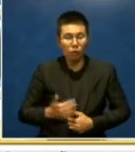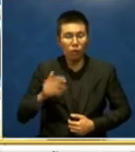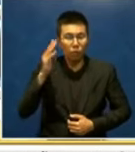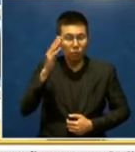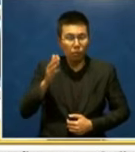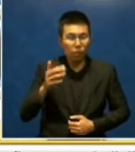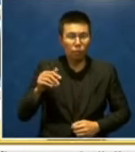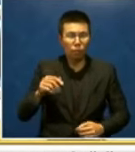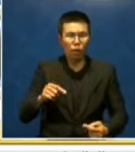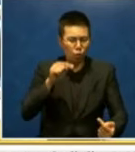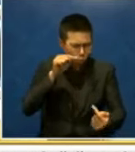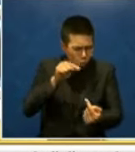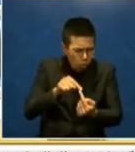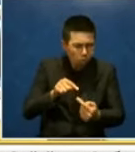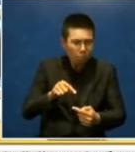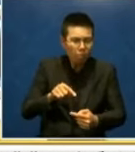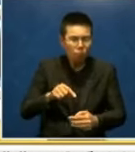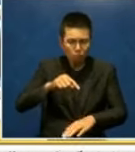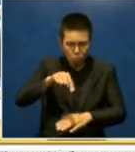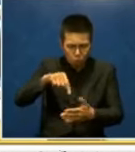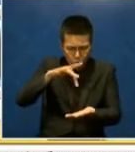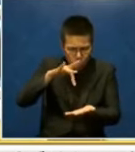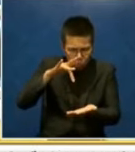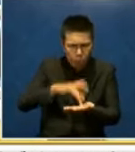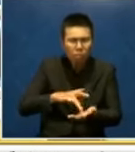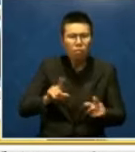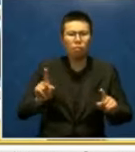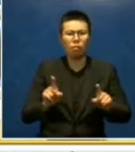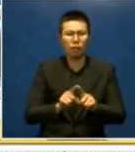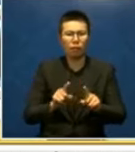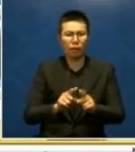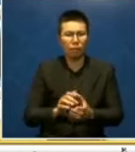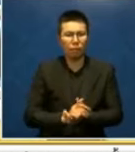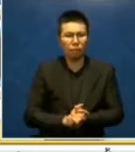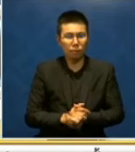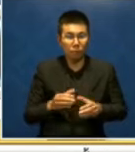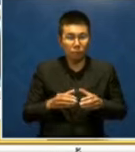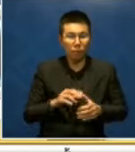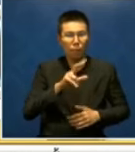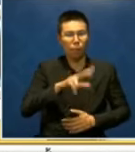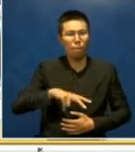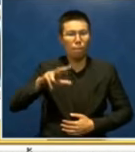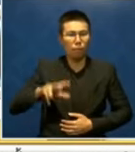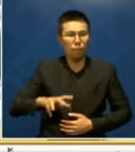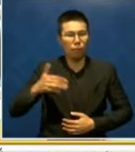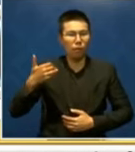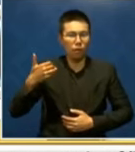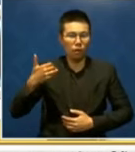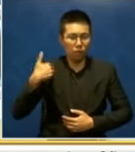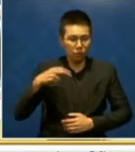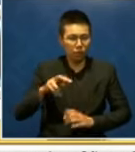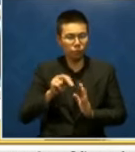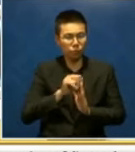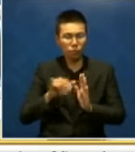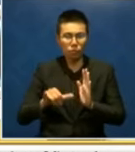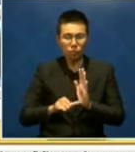ตรงจุดจุดเดียวกันพรรคเพื่อไทยได้มีนโยบายสำคัญ